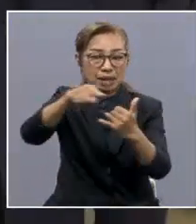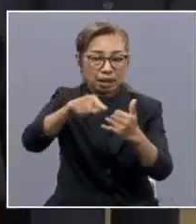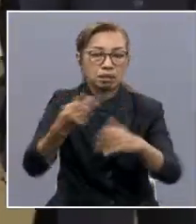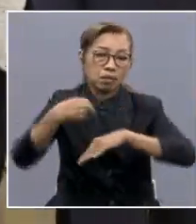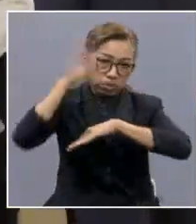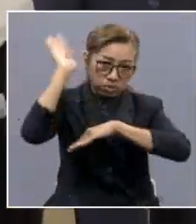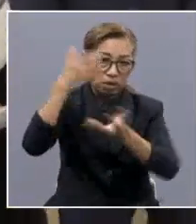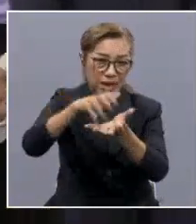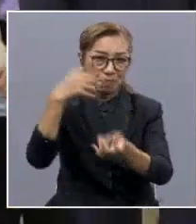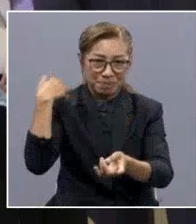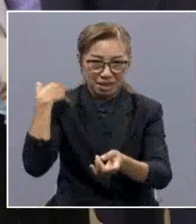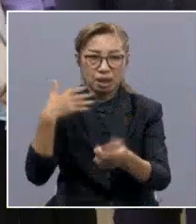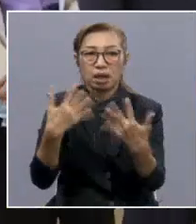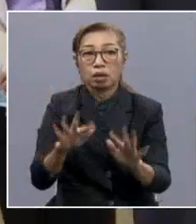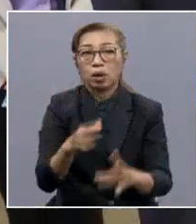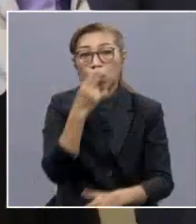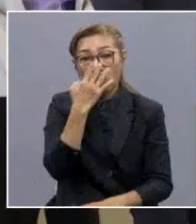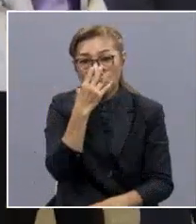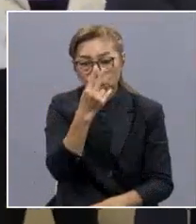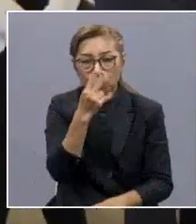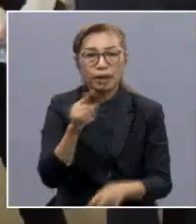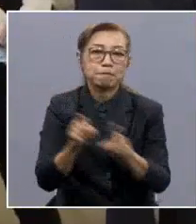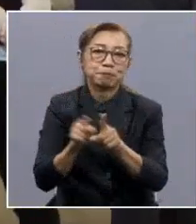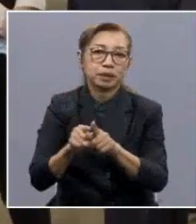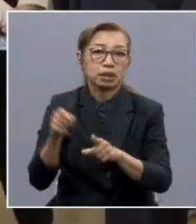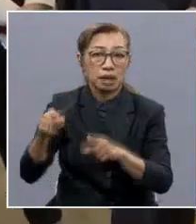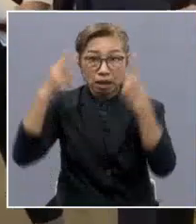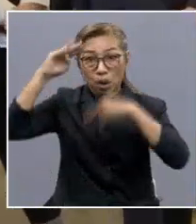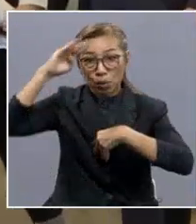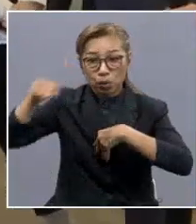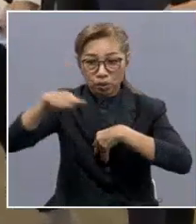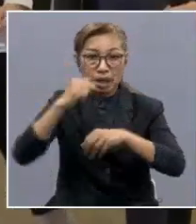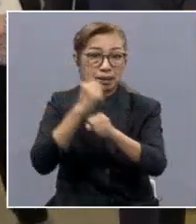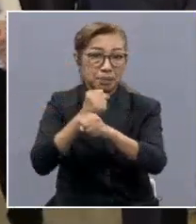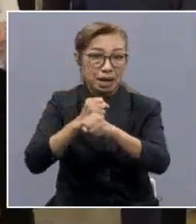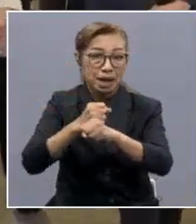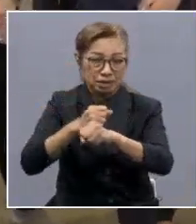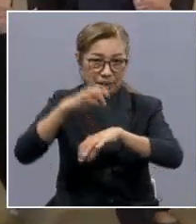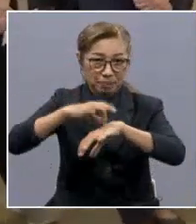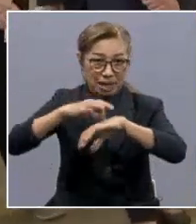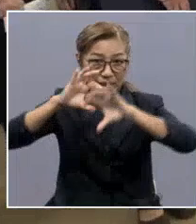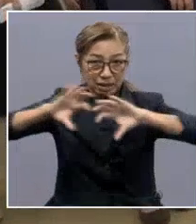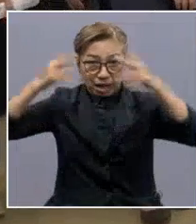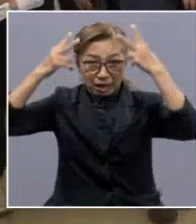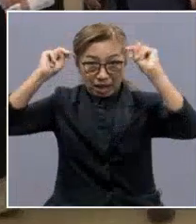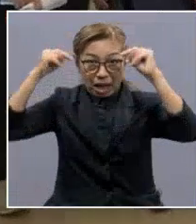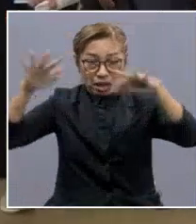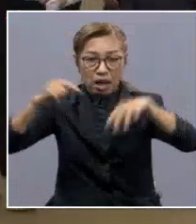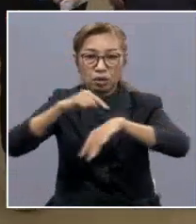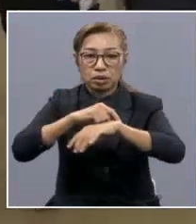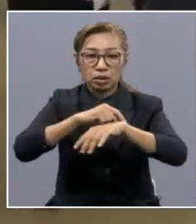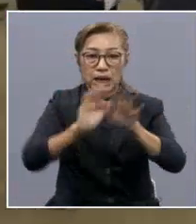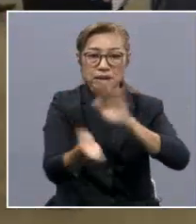าภารกิจหลังจากเสร็จสิ้นเรื่องของส่วนราชการแล้วเนี่ยพลเอกประยุทธ์จะใช้เวลานอกราชการหาเสียงกับรวมไทยสร้างชาติหรือ